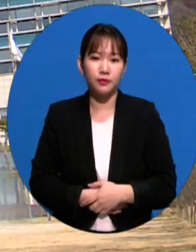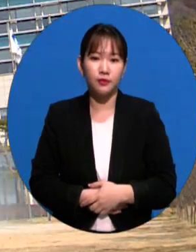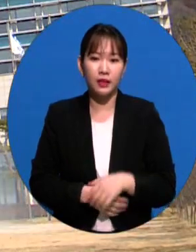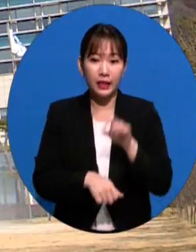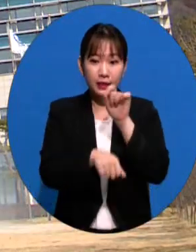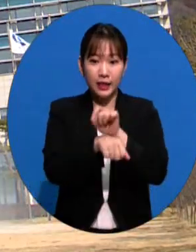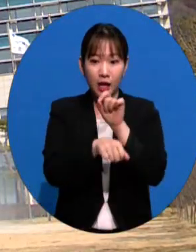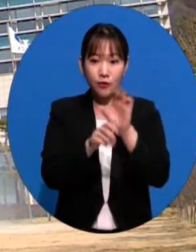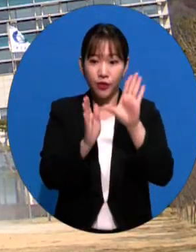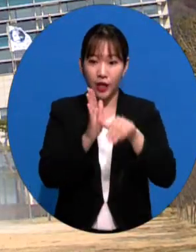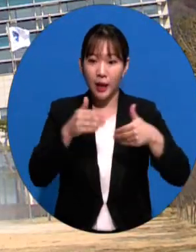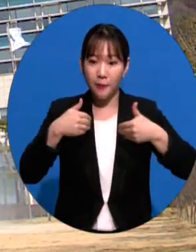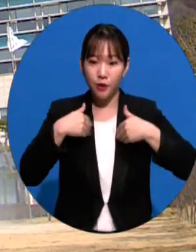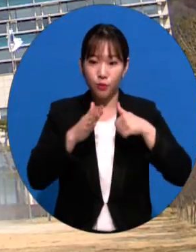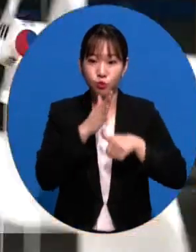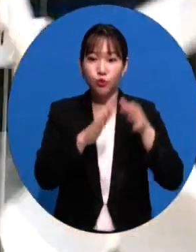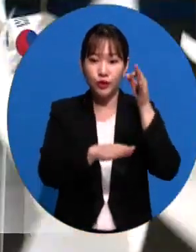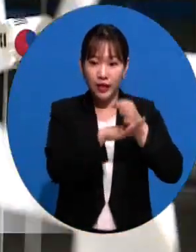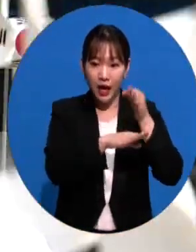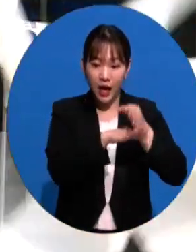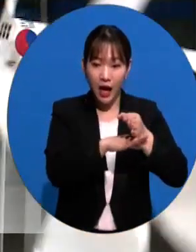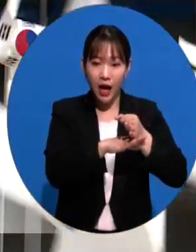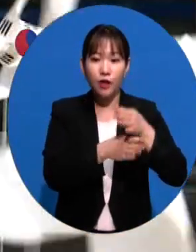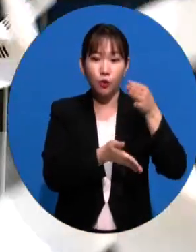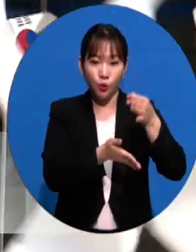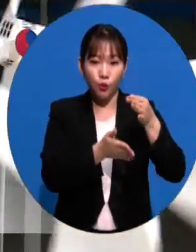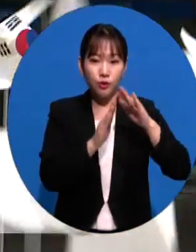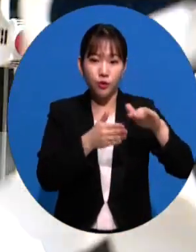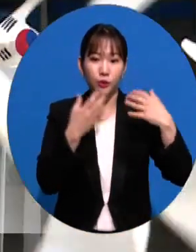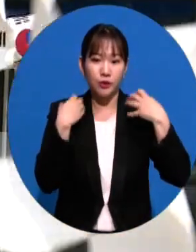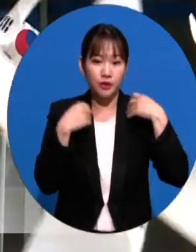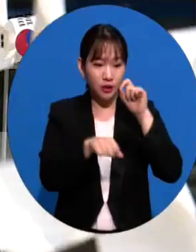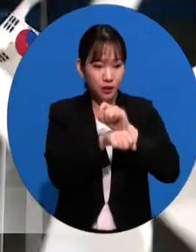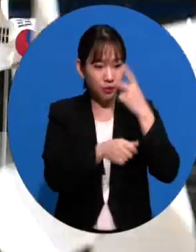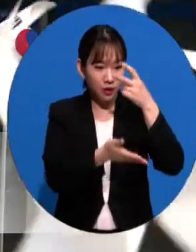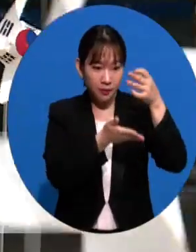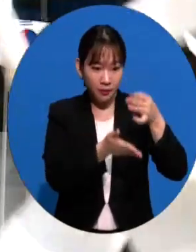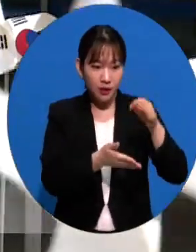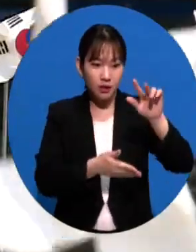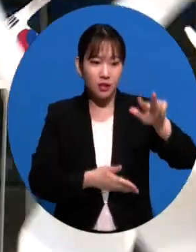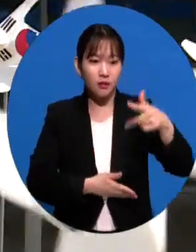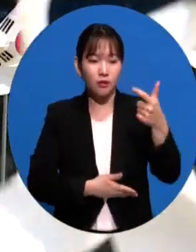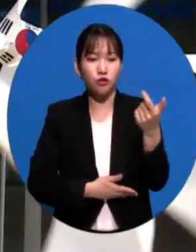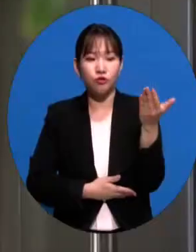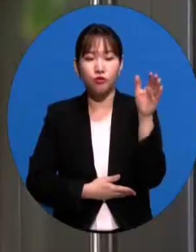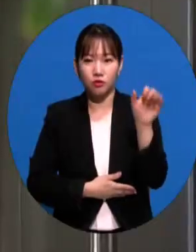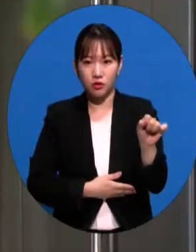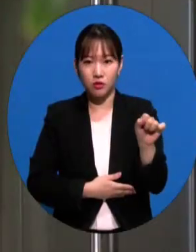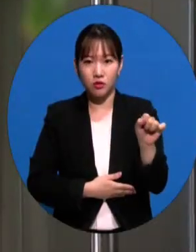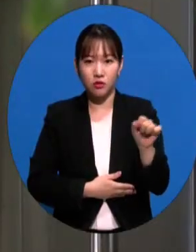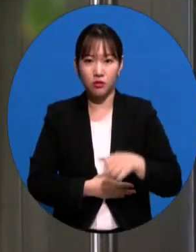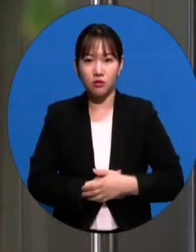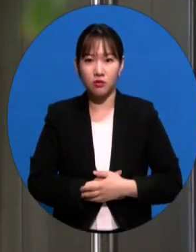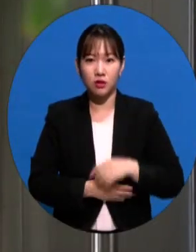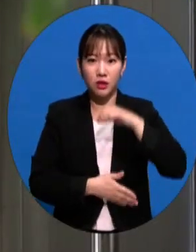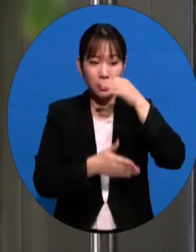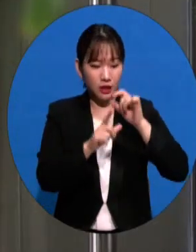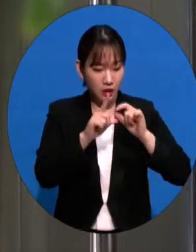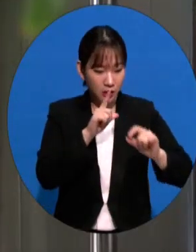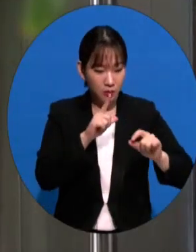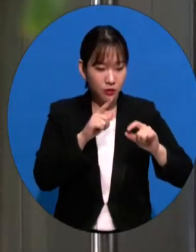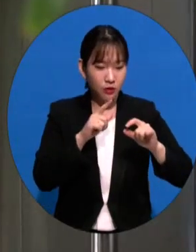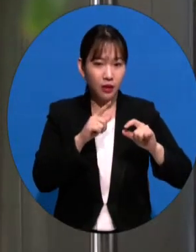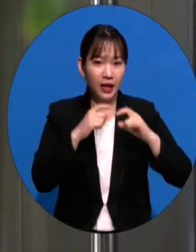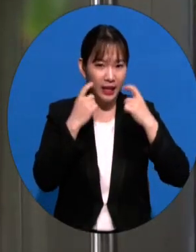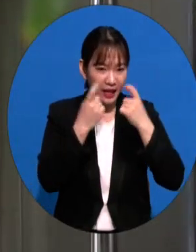사무에 필요한 물품 구매 등에 쓰는 올해 전남도청 사무관리비는 769억원대 예산일보가